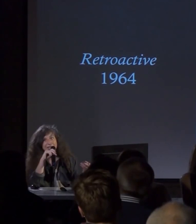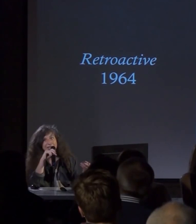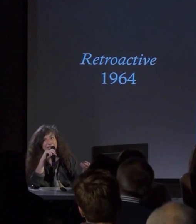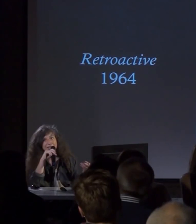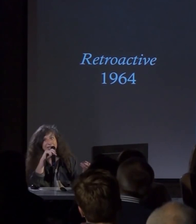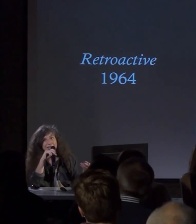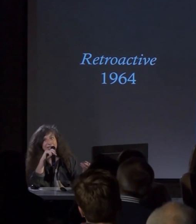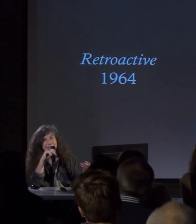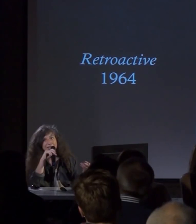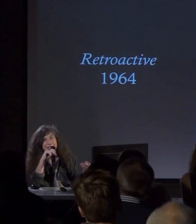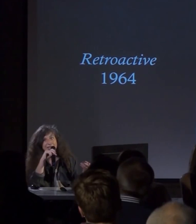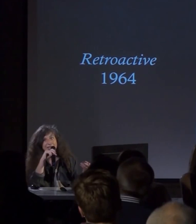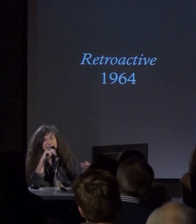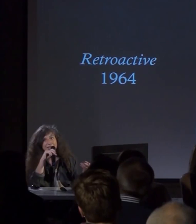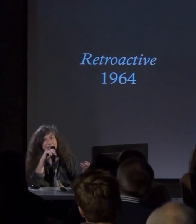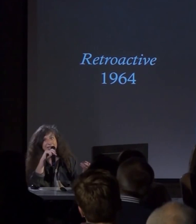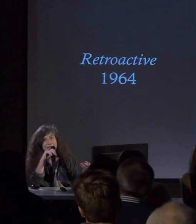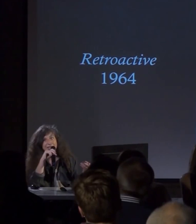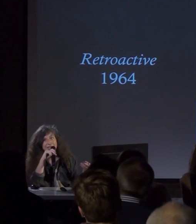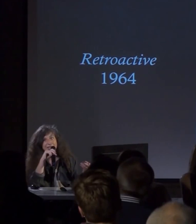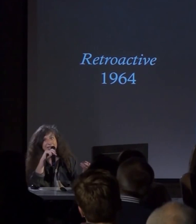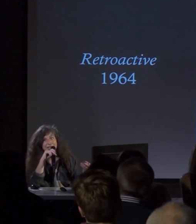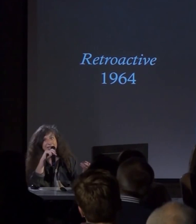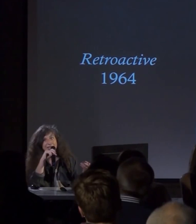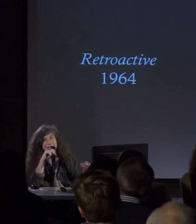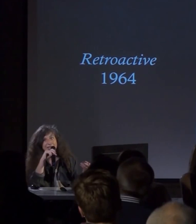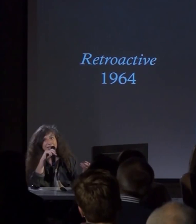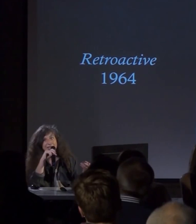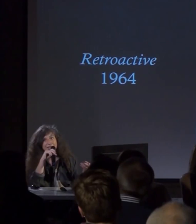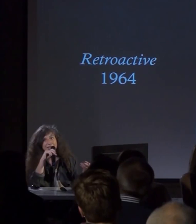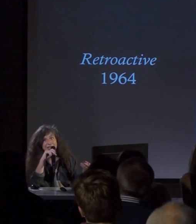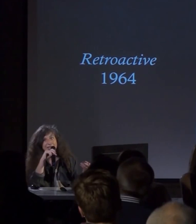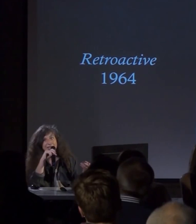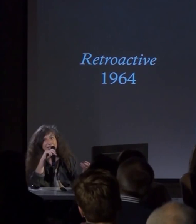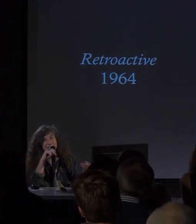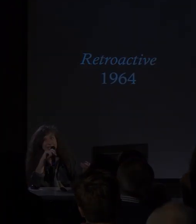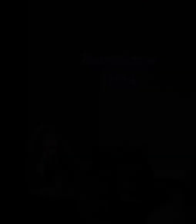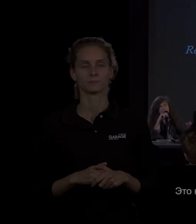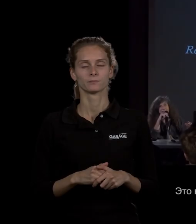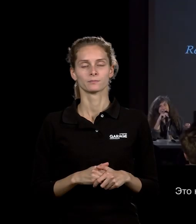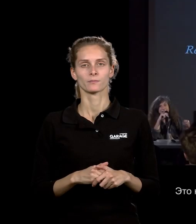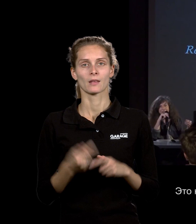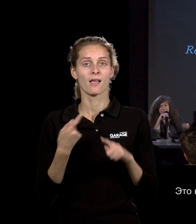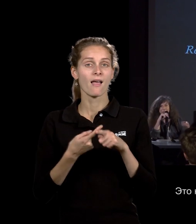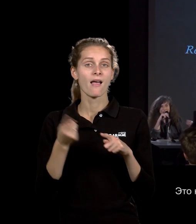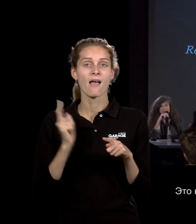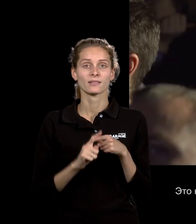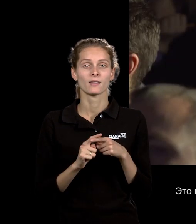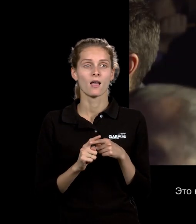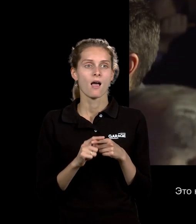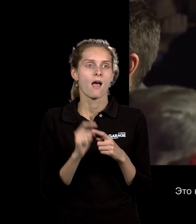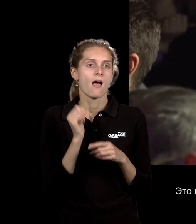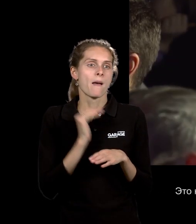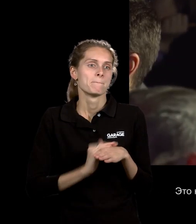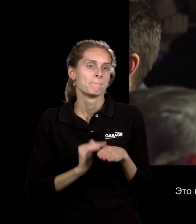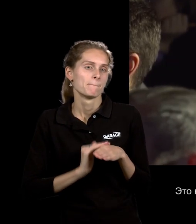чашки. Над красным прямоугольником расположен зеленый квадрат с еле различимым изображением. Это не материя,